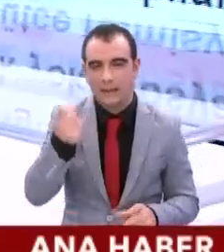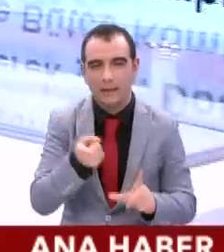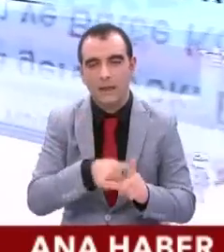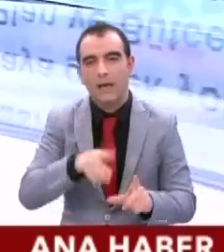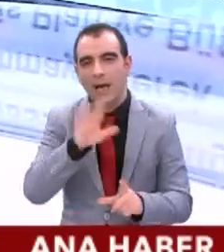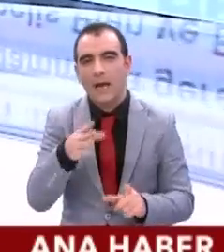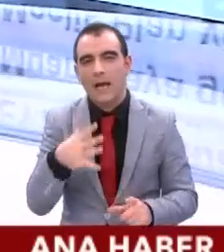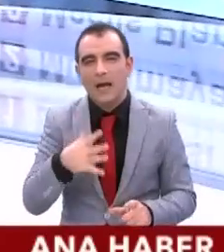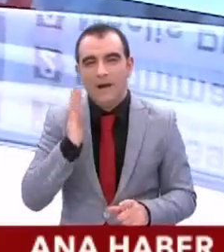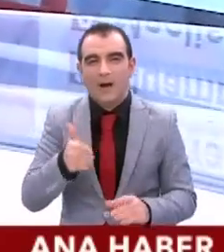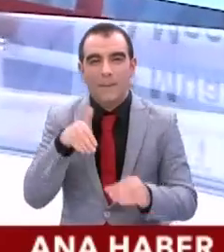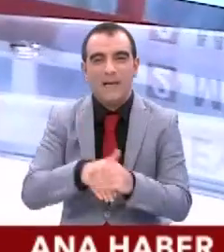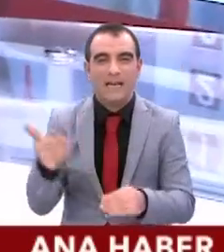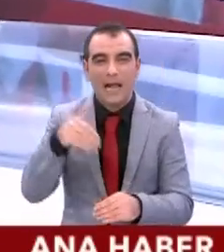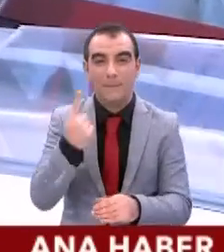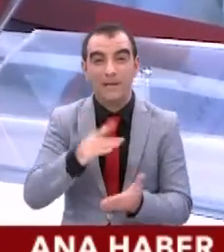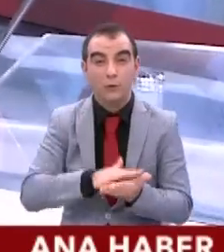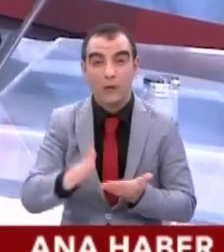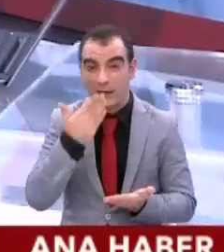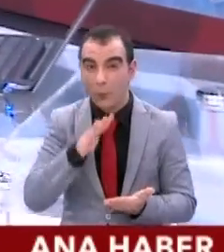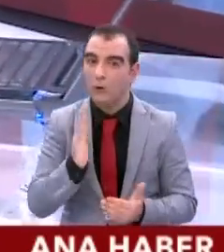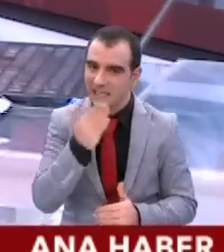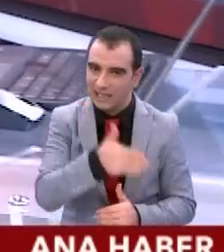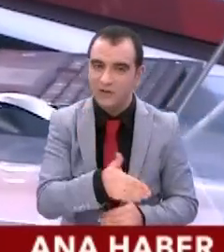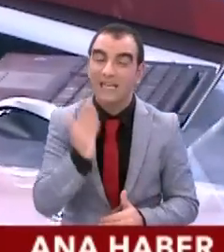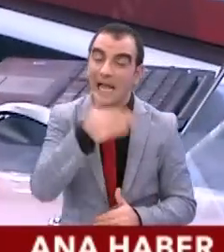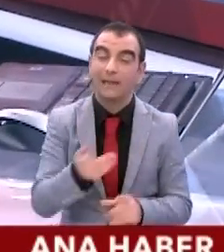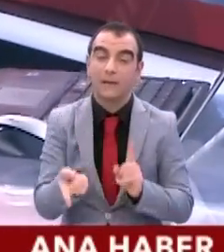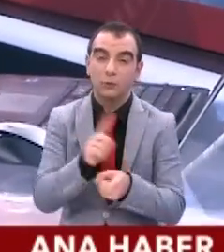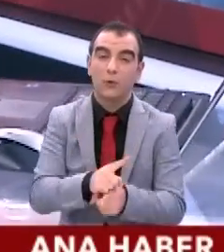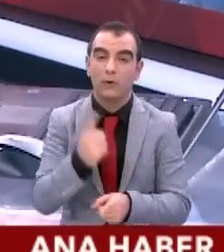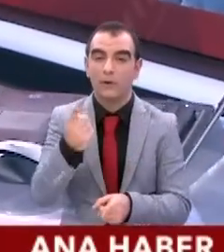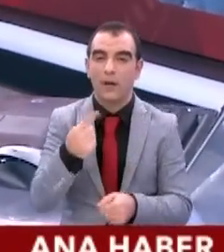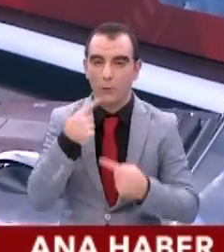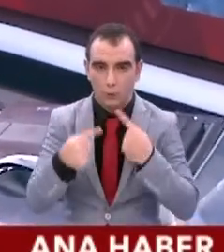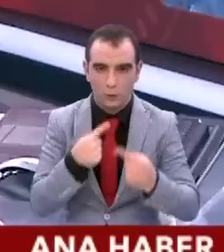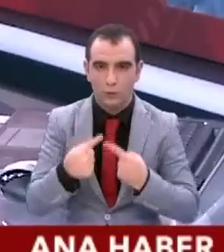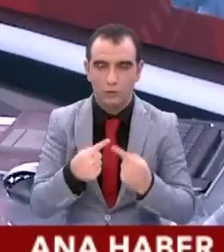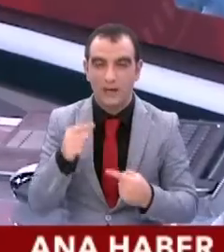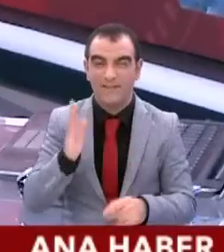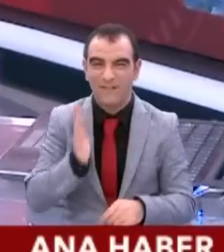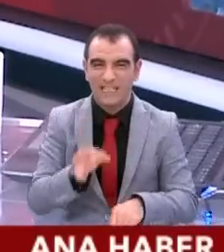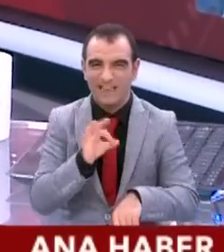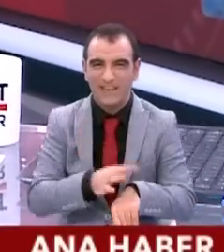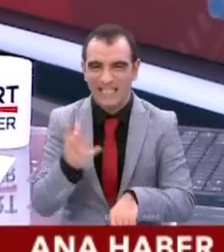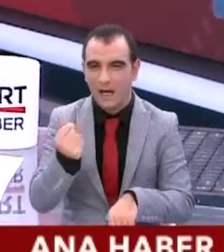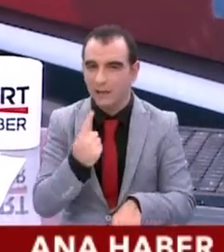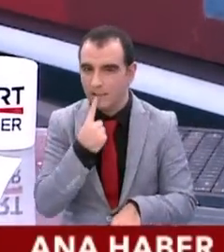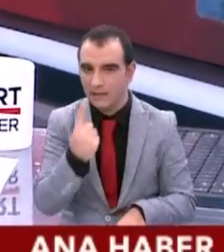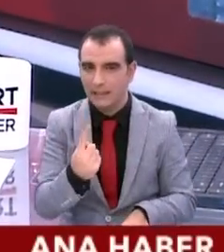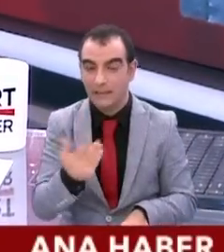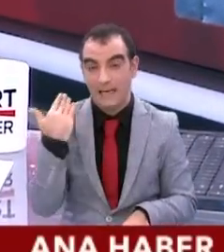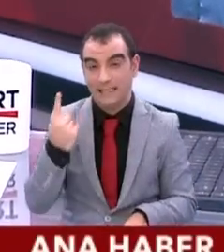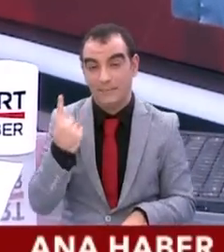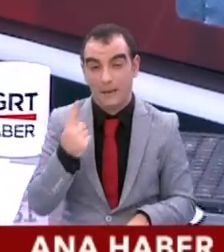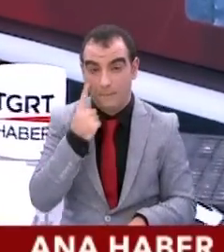komisyonuna Daha doğrusu Meclisine gelmiş bir düzenleme yok gelecek geldikten sonra plan ve bütçe komisyonunda çok vakit alır mı acaba dedim eski bir